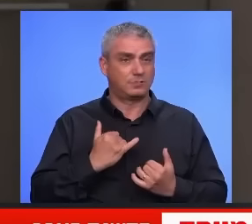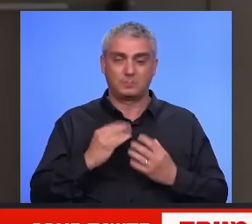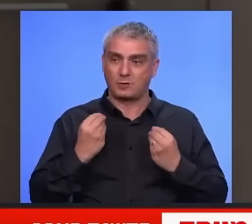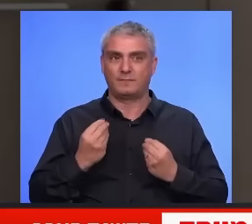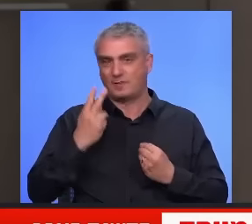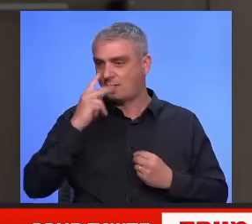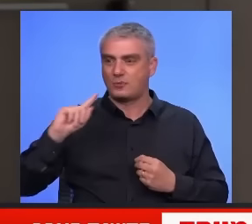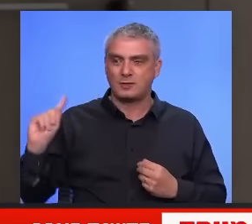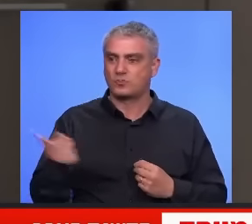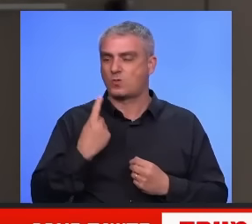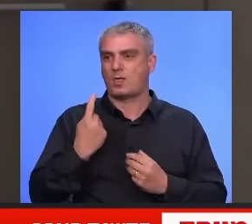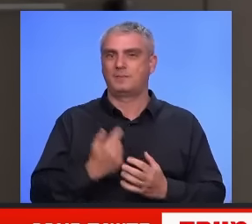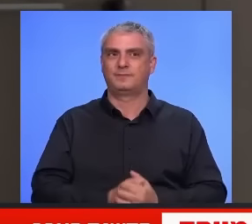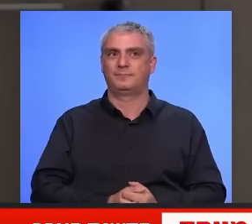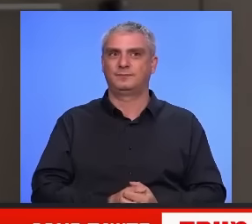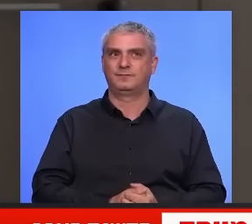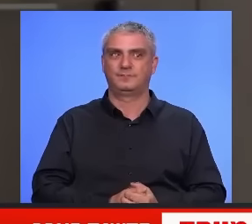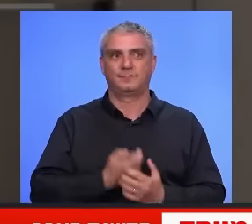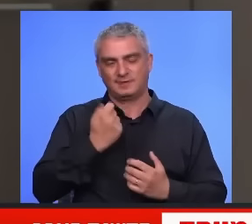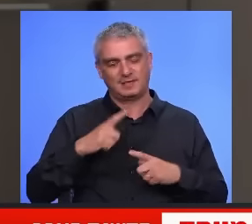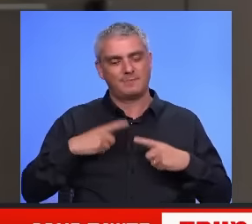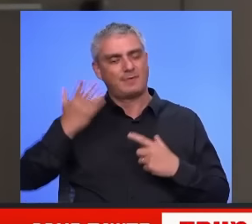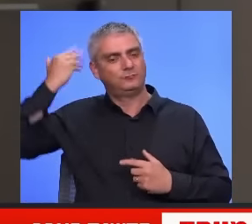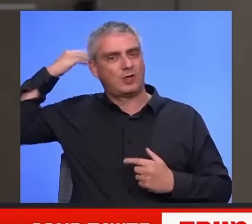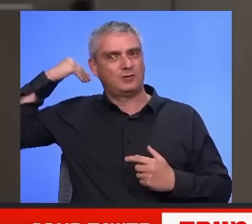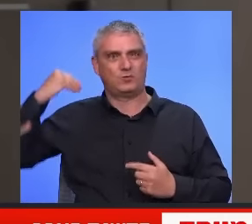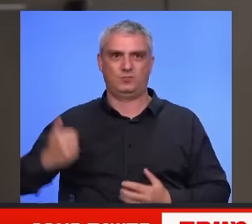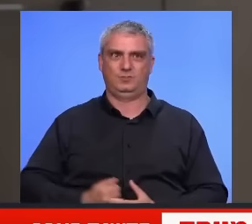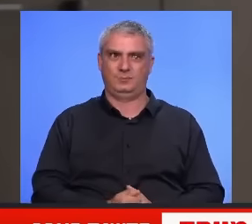את כולם. קצת מהחיים שהיו פעם.